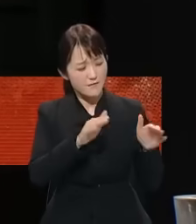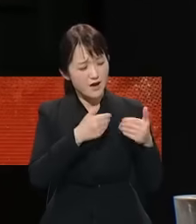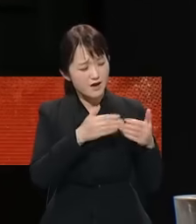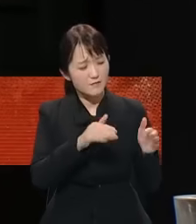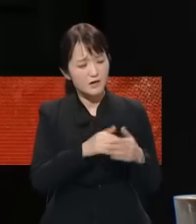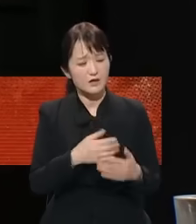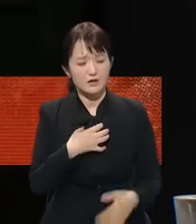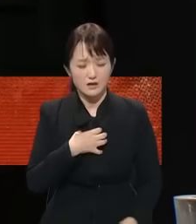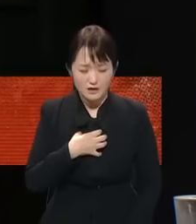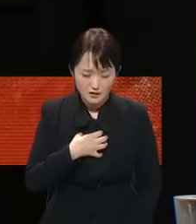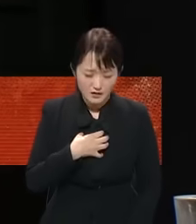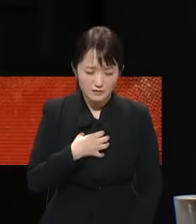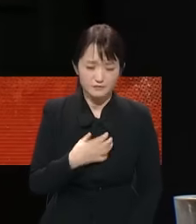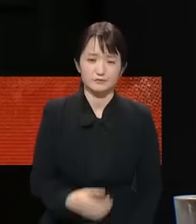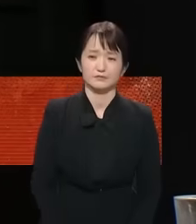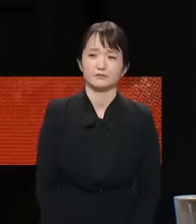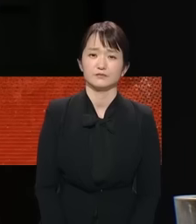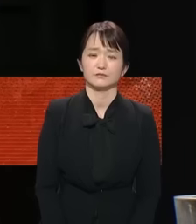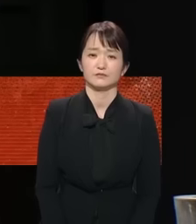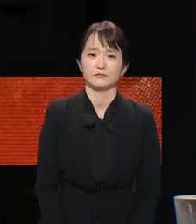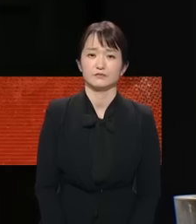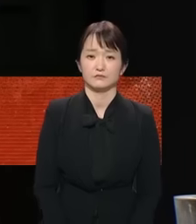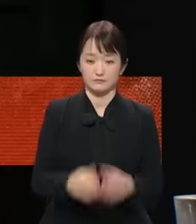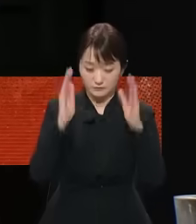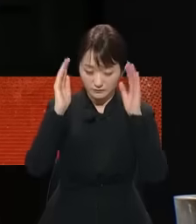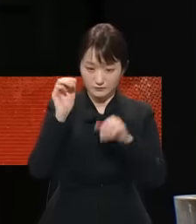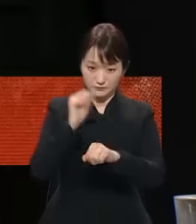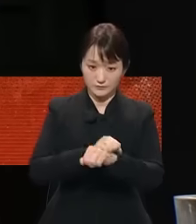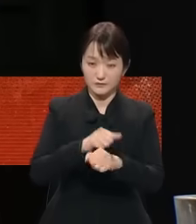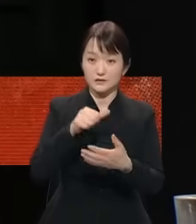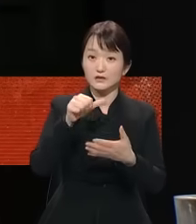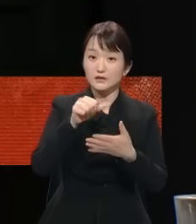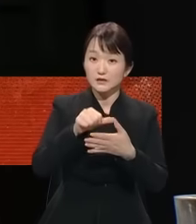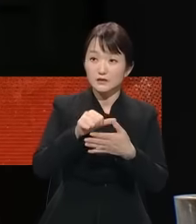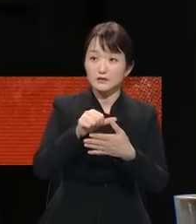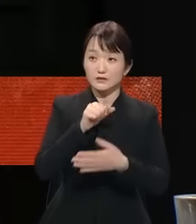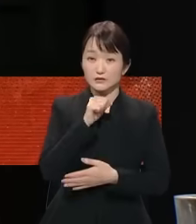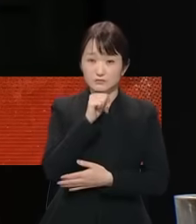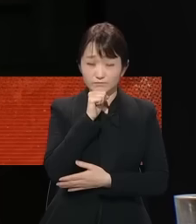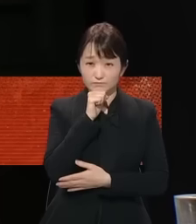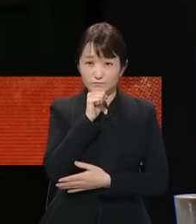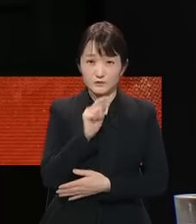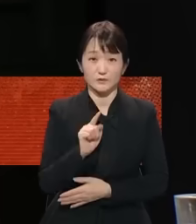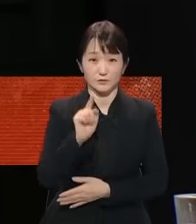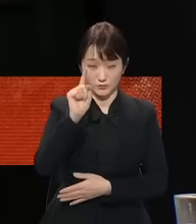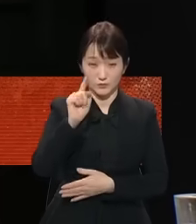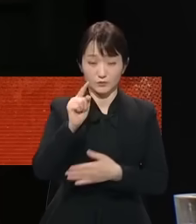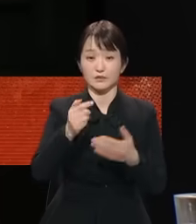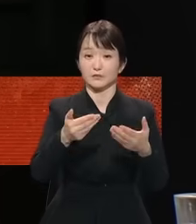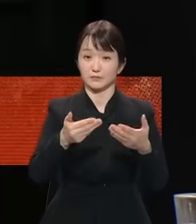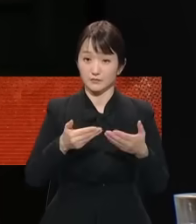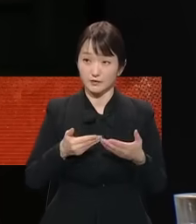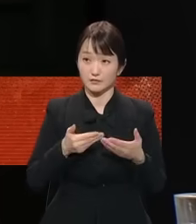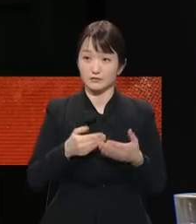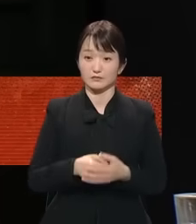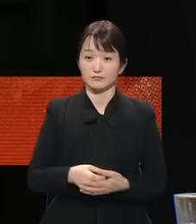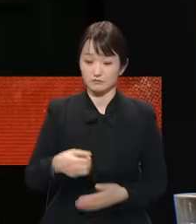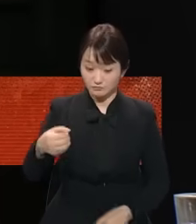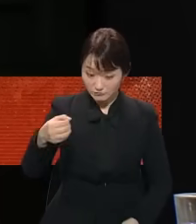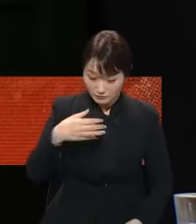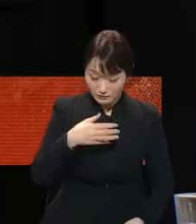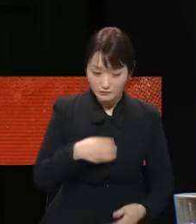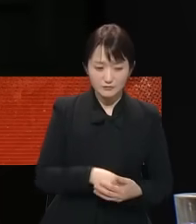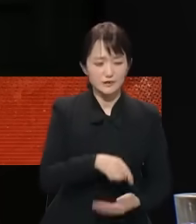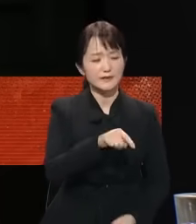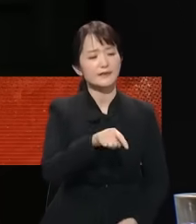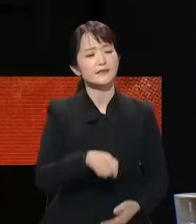너무 괴롭다는 사연입니다. 이 공부 고자라는 큰아이가 하루는 성적을 굉장히 좀 높게 잘 받아왔는데 그럼 이렇게 말씀하십니다.